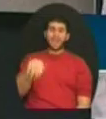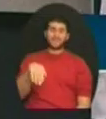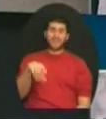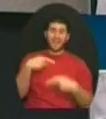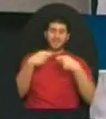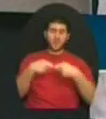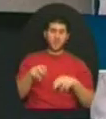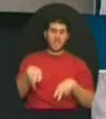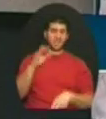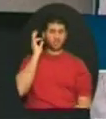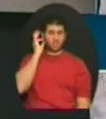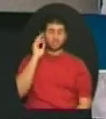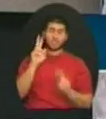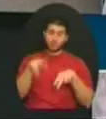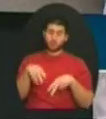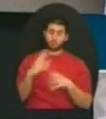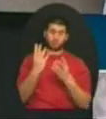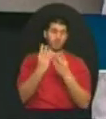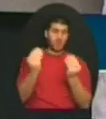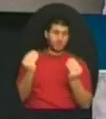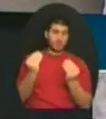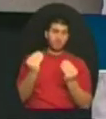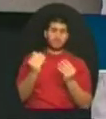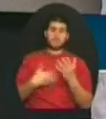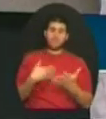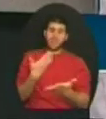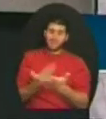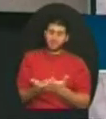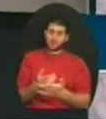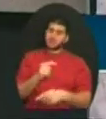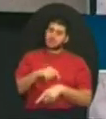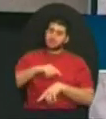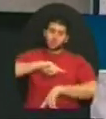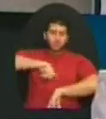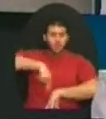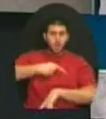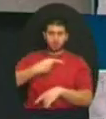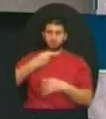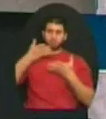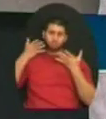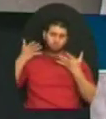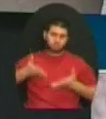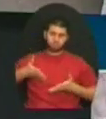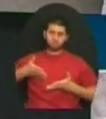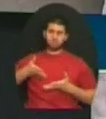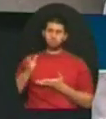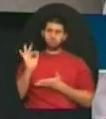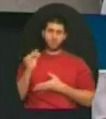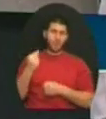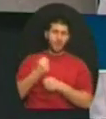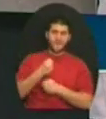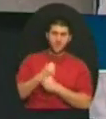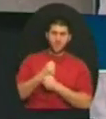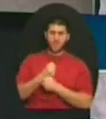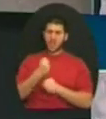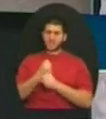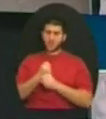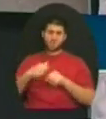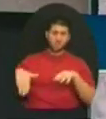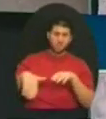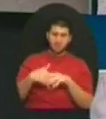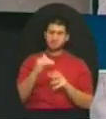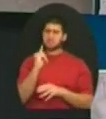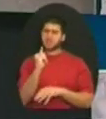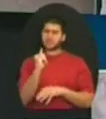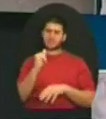חברות. יש לא מעט שמתנדבות ומקדישות שעות ארוכות לעבודה. לעשות שלום זה